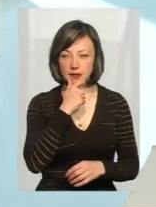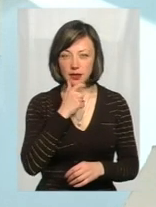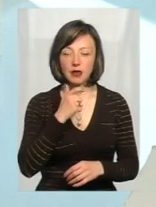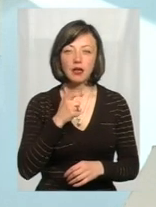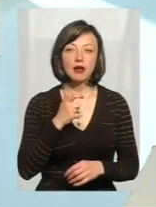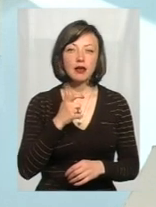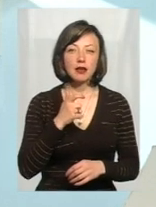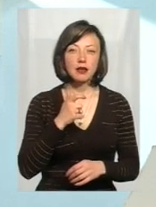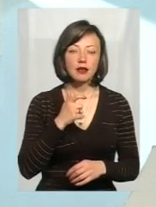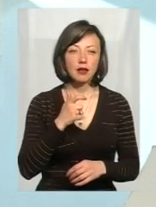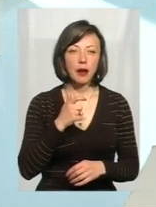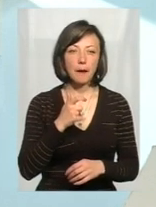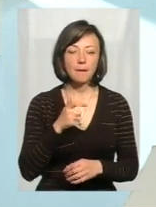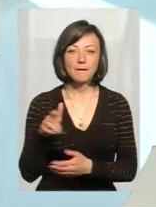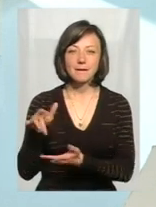екскурсанти-співвітчизники,